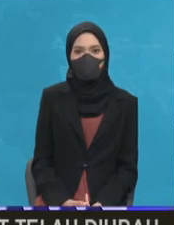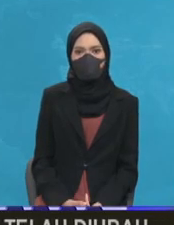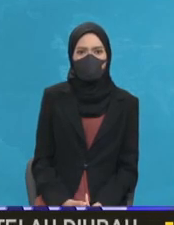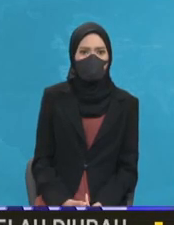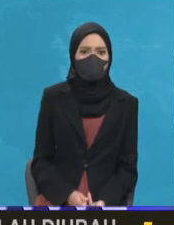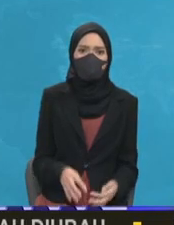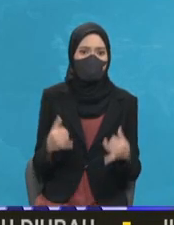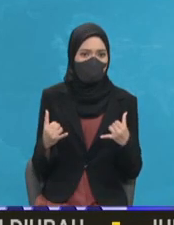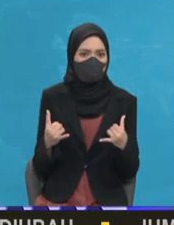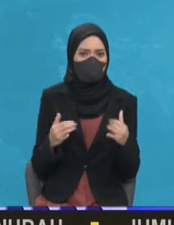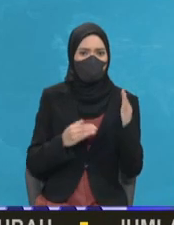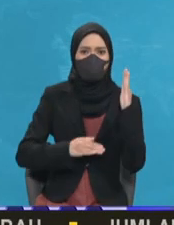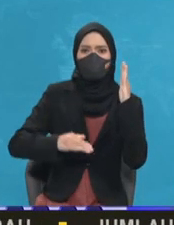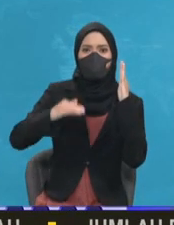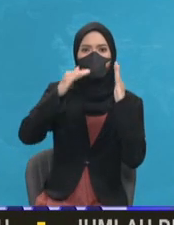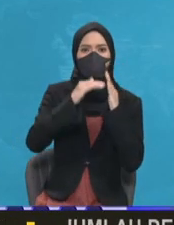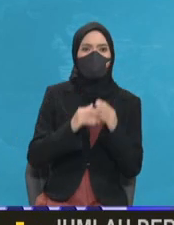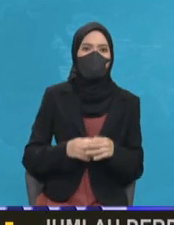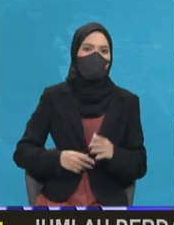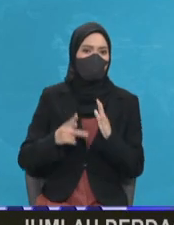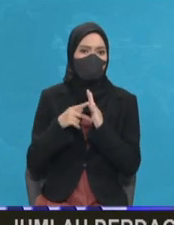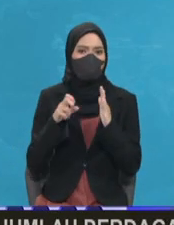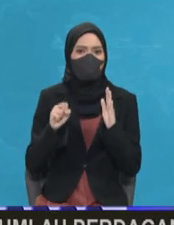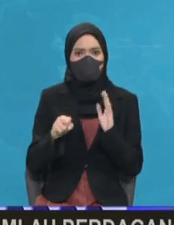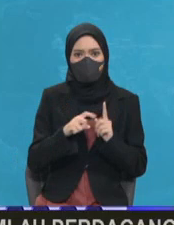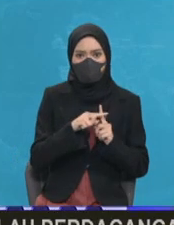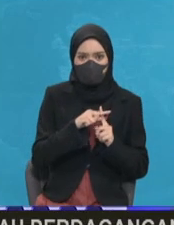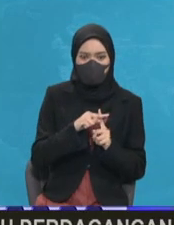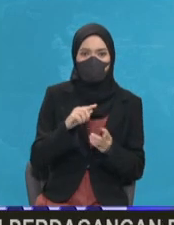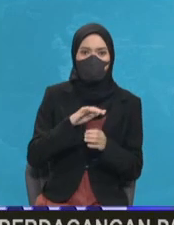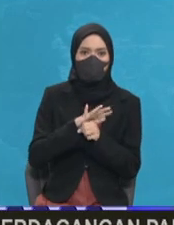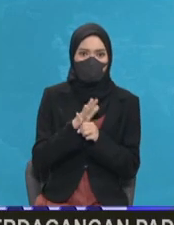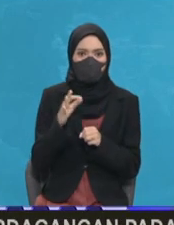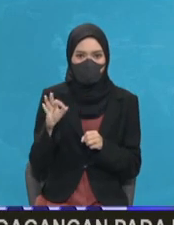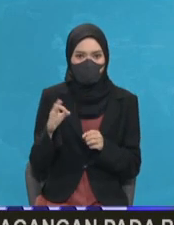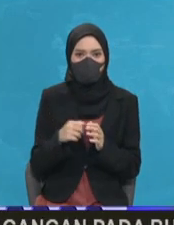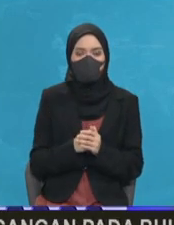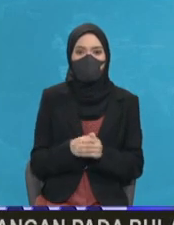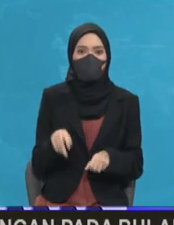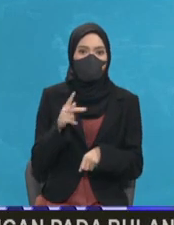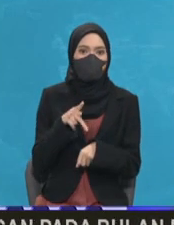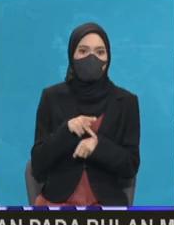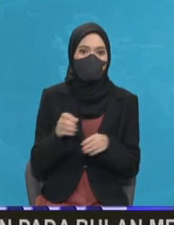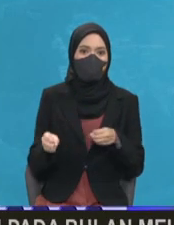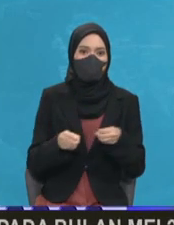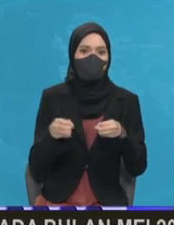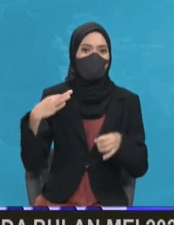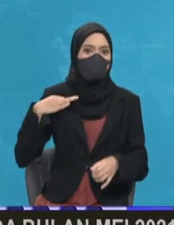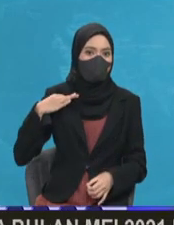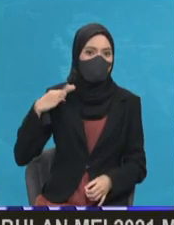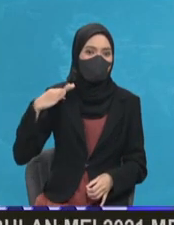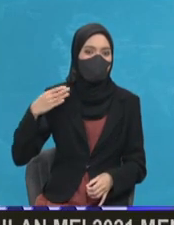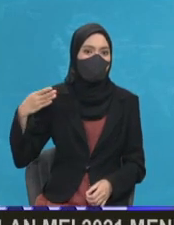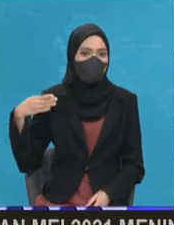ini berikutan meningkatnya laporan cash flow setiap kopling dan di negara ini pusat operasi sukarelawan bullying di